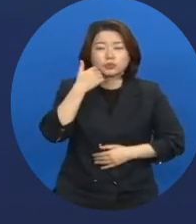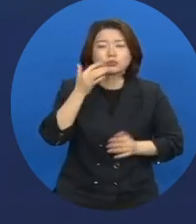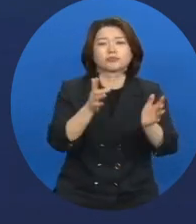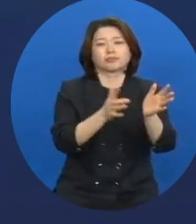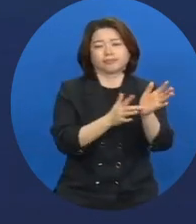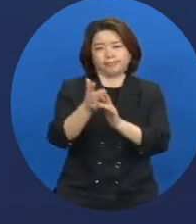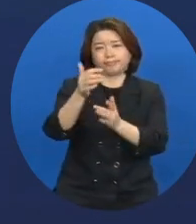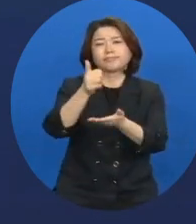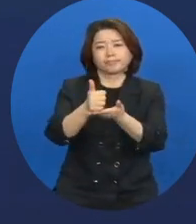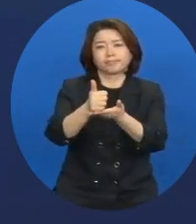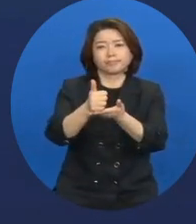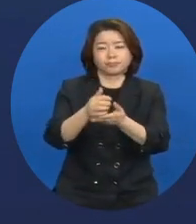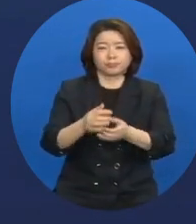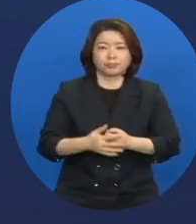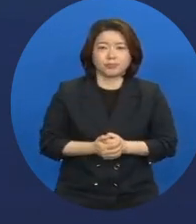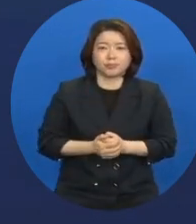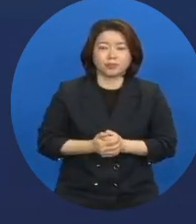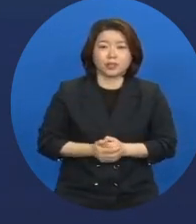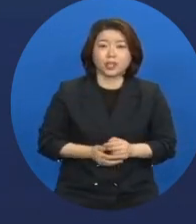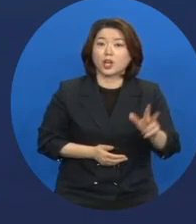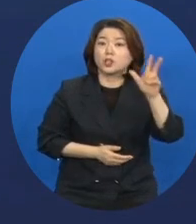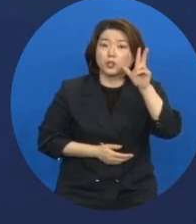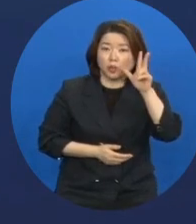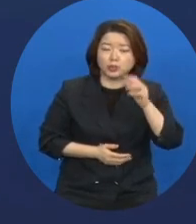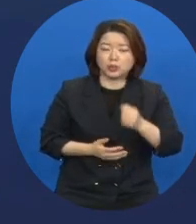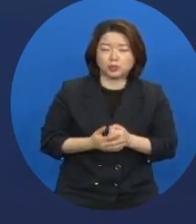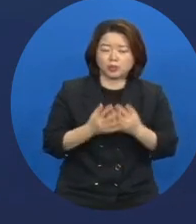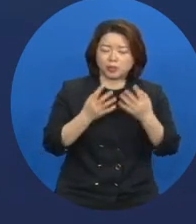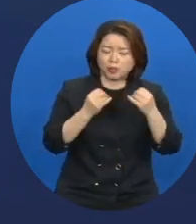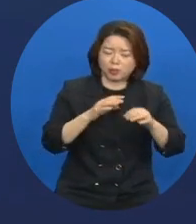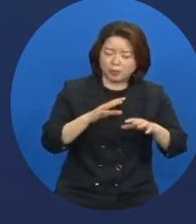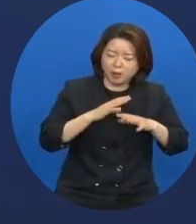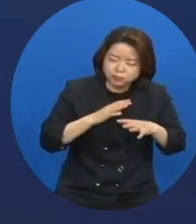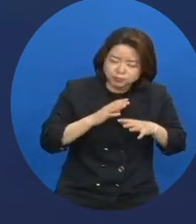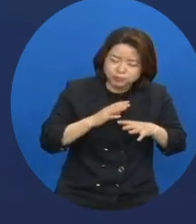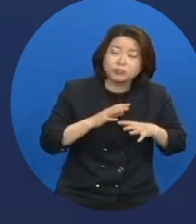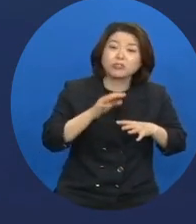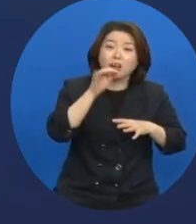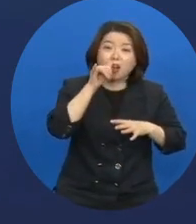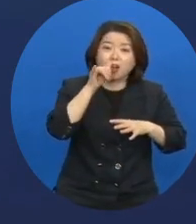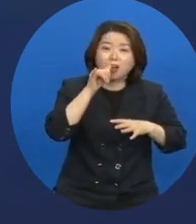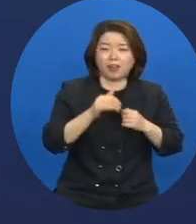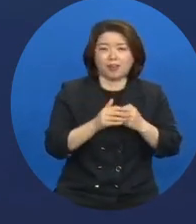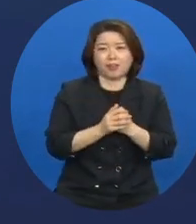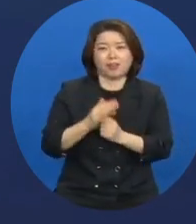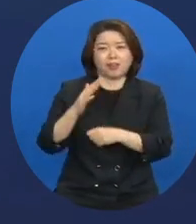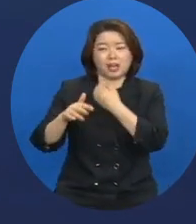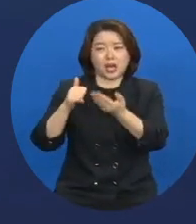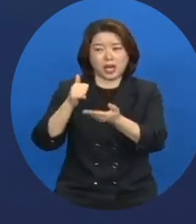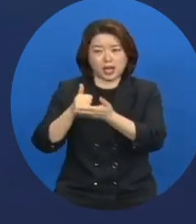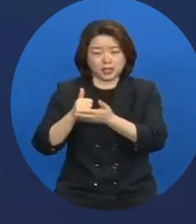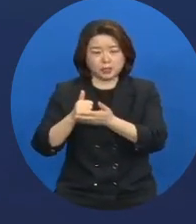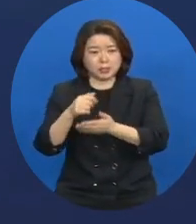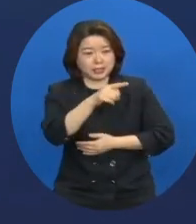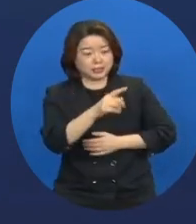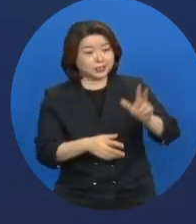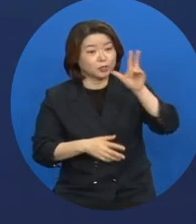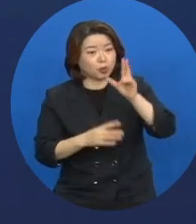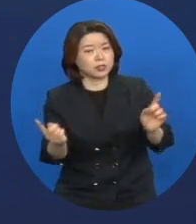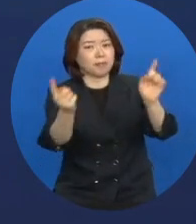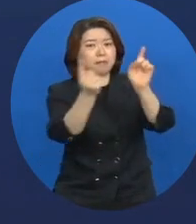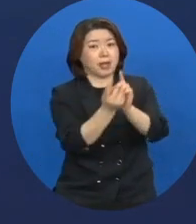예수님이십니다. 여호수아도 얼마나 두려워 떨었었습니까? 하나님께서 그 여호수아를 만나